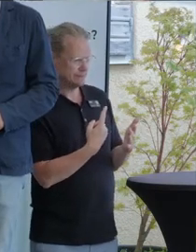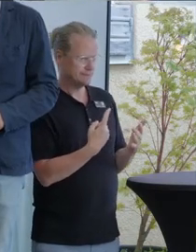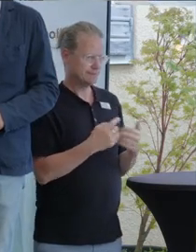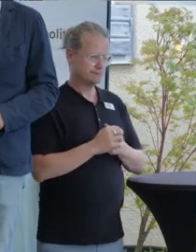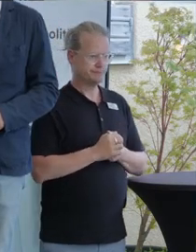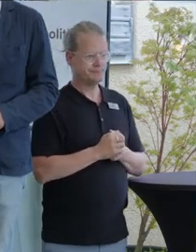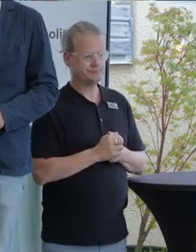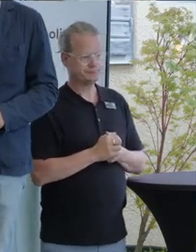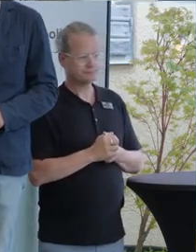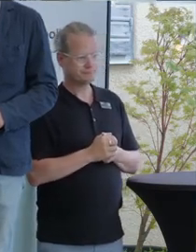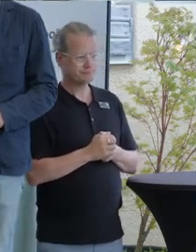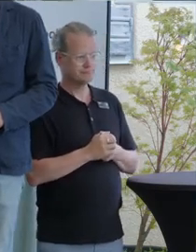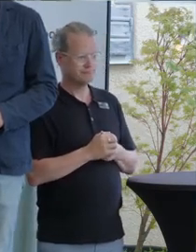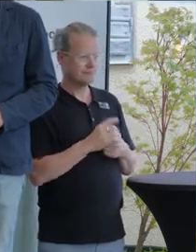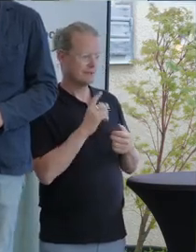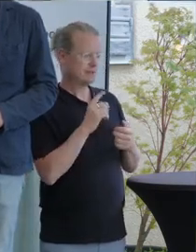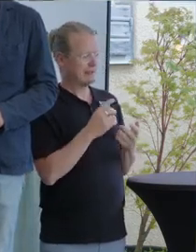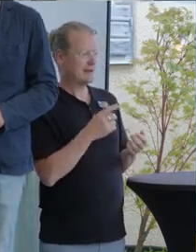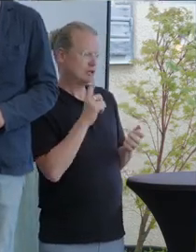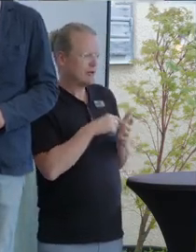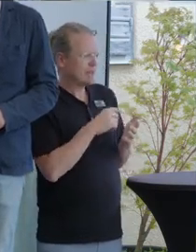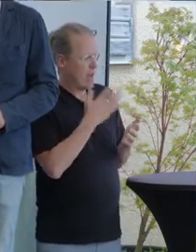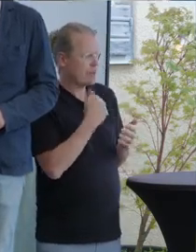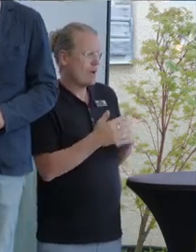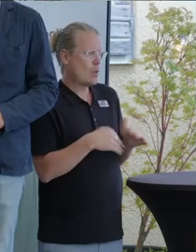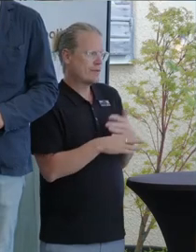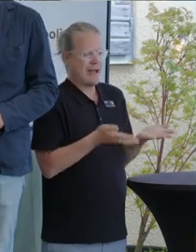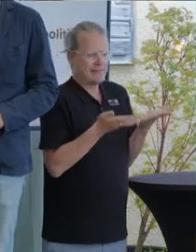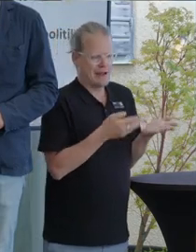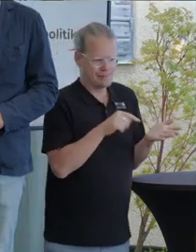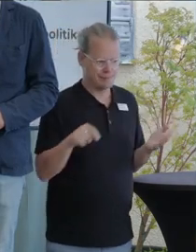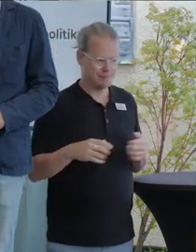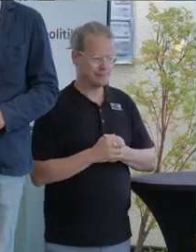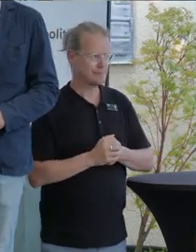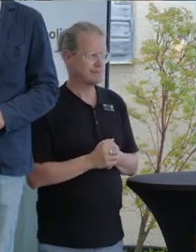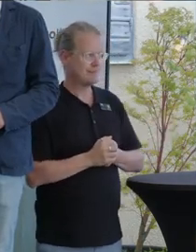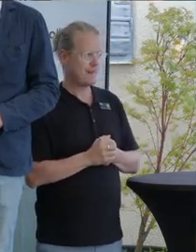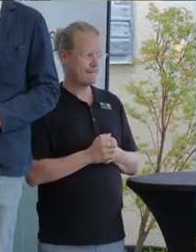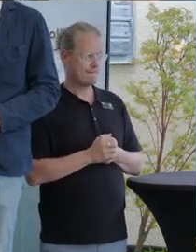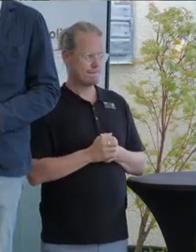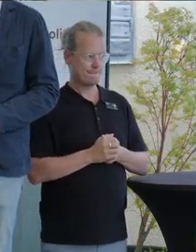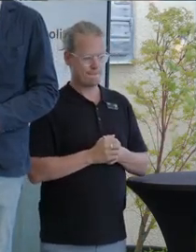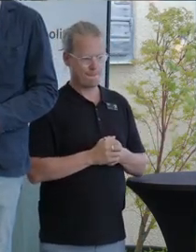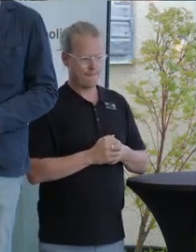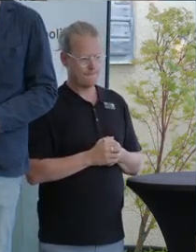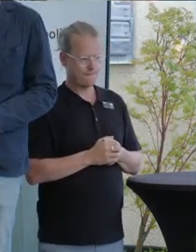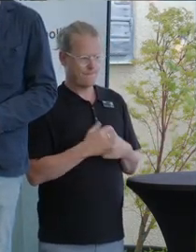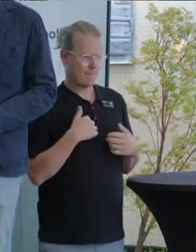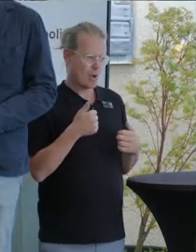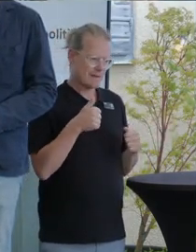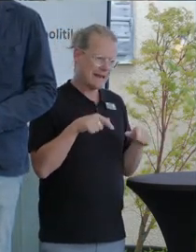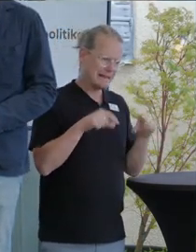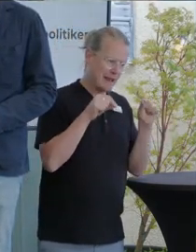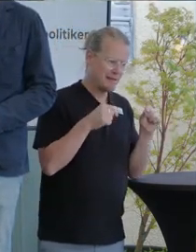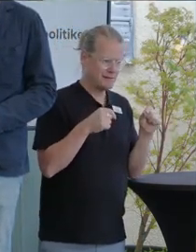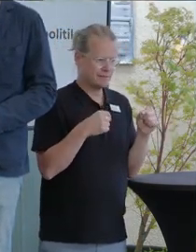egentligen förenkla helt enkelt. Men ja, jag tänker bara just identifiera, jag vet ju egentligen inte exakt vad vi behöver göra, men